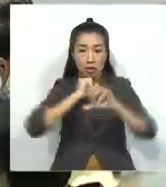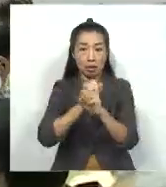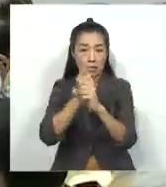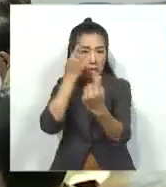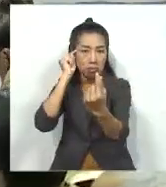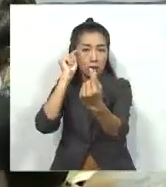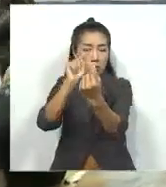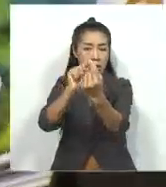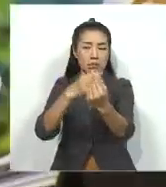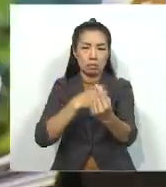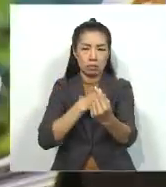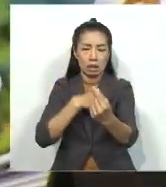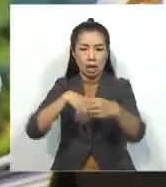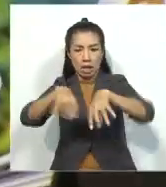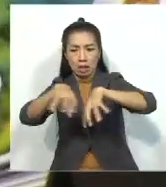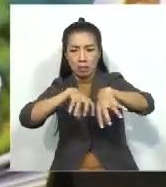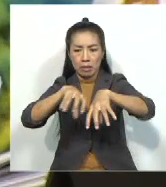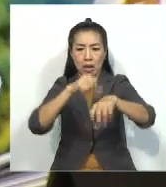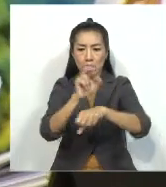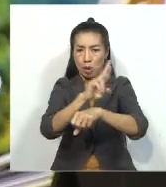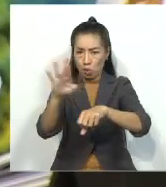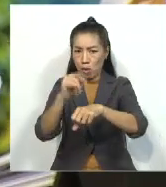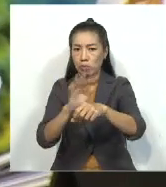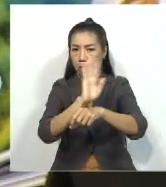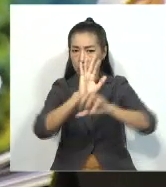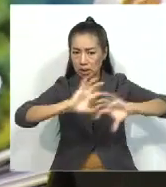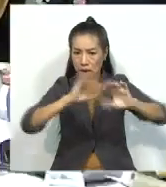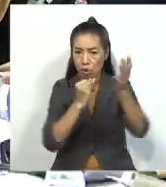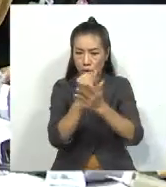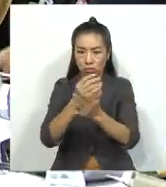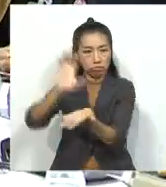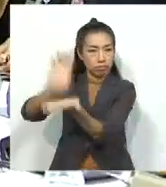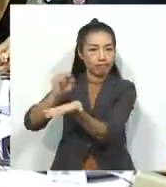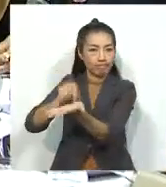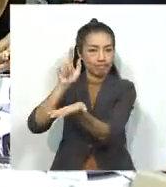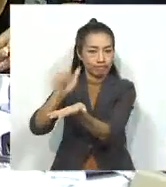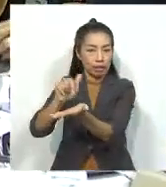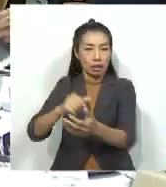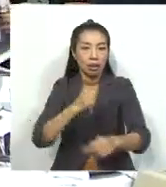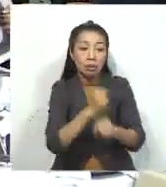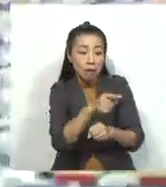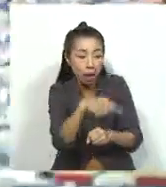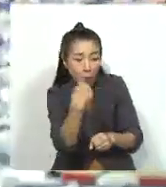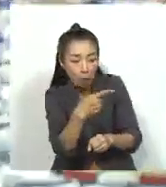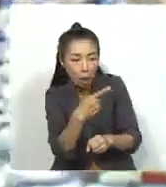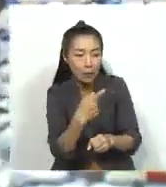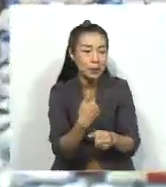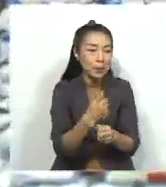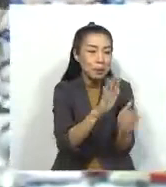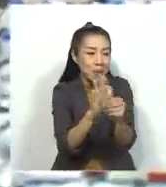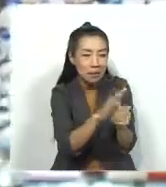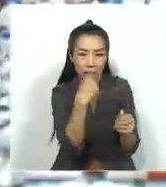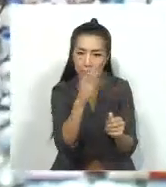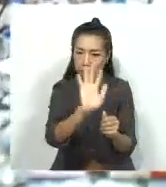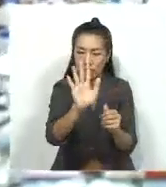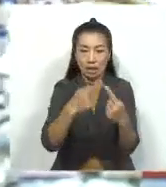ป้าหมายคำนึงถึงระบบการบริหารราชการที่ถูกต้องยึดหลักงบประมาณเป็นสำคัญไม่ทำงานเอาใจใครและกำชับให้ผู้ว่า